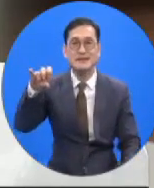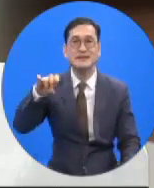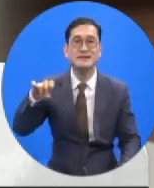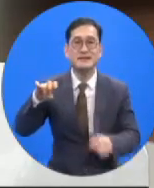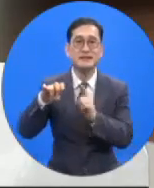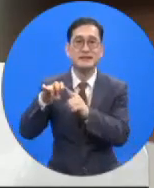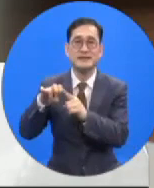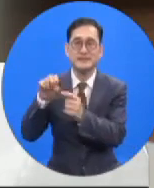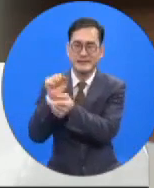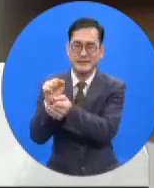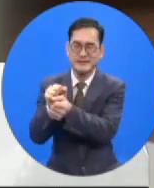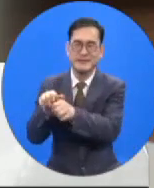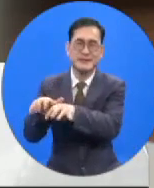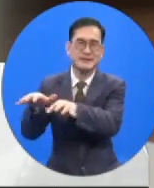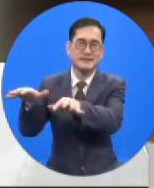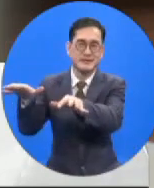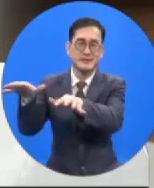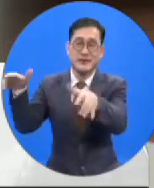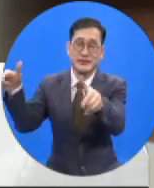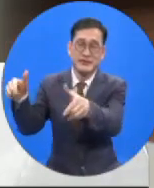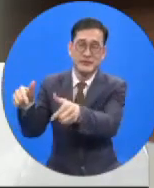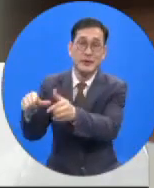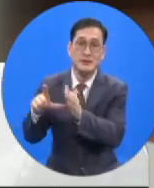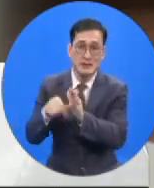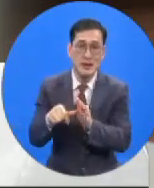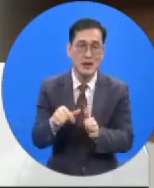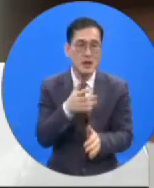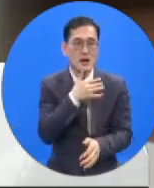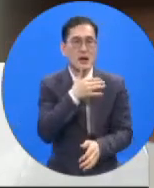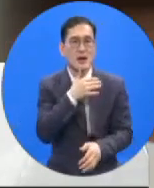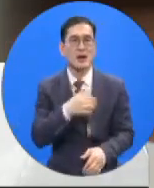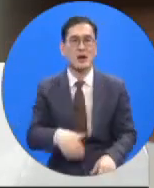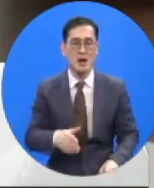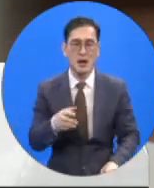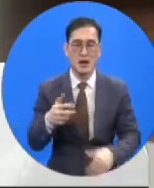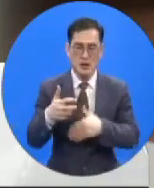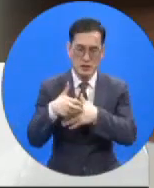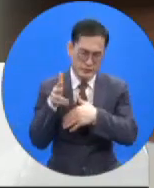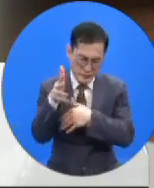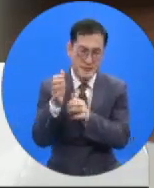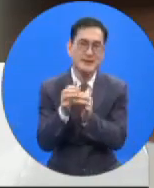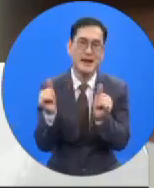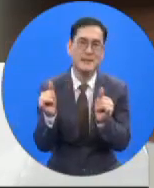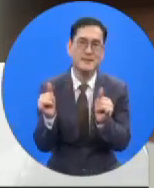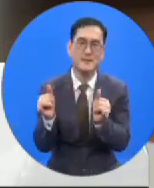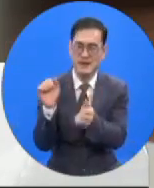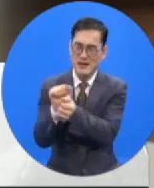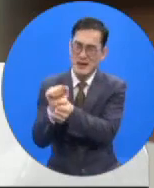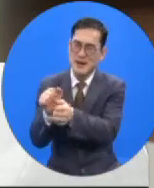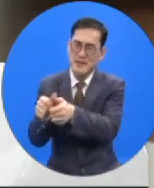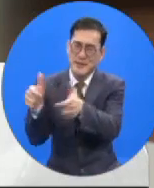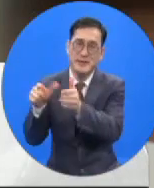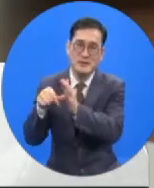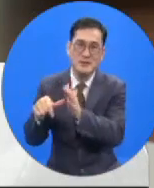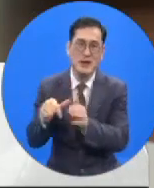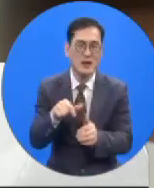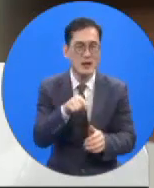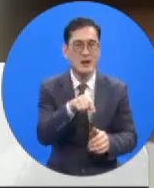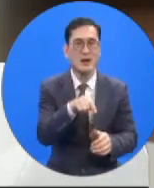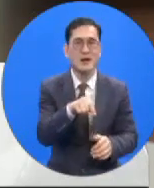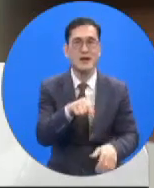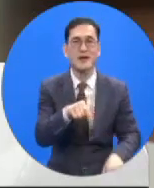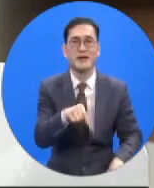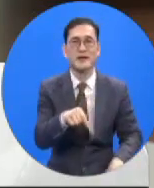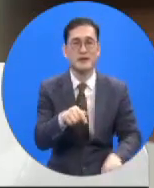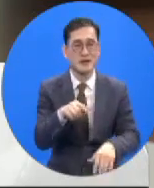쪽만 있으니까 보건부 2권 쪽을 뭐 병 간으로 하자 그래서 저희가 선생님이 이제 보건복지부 장관이 됐어요 이런 사실